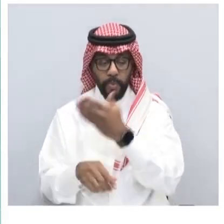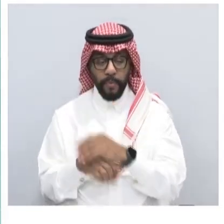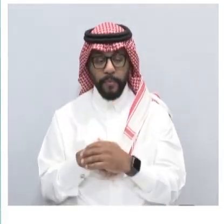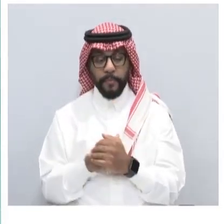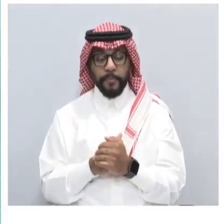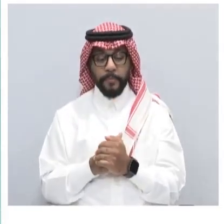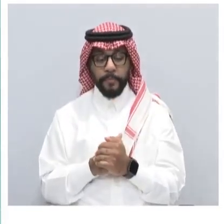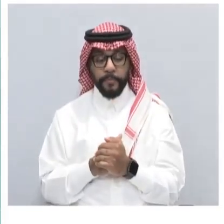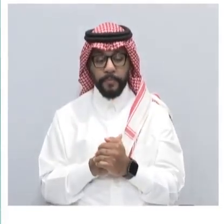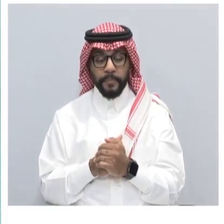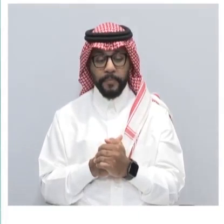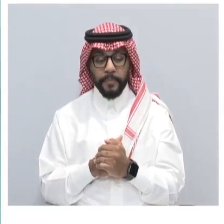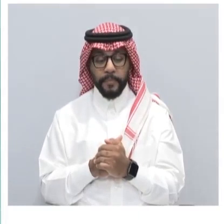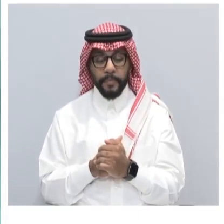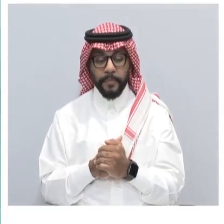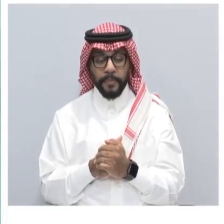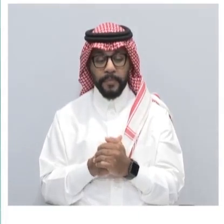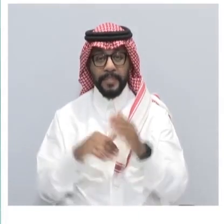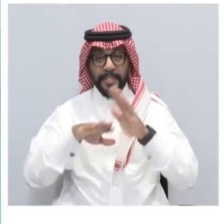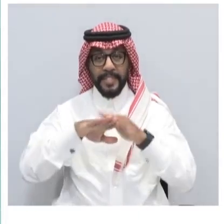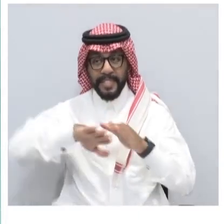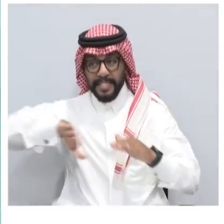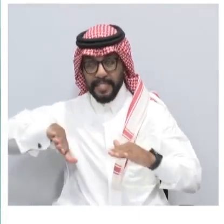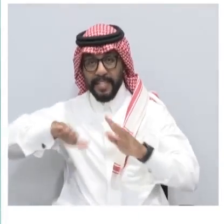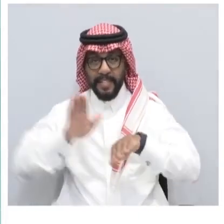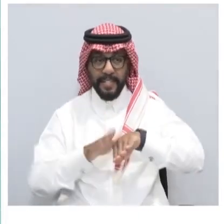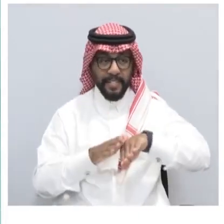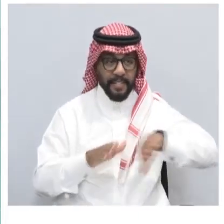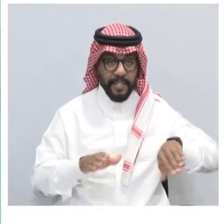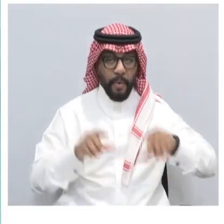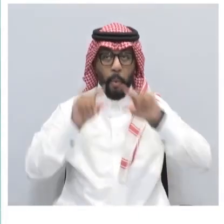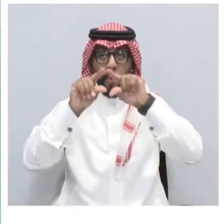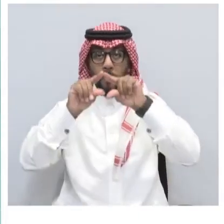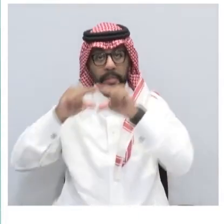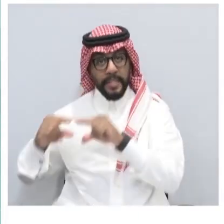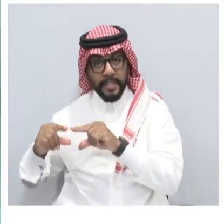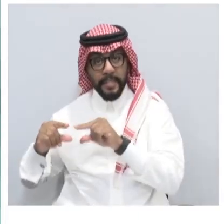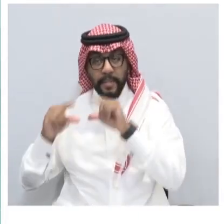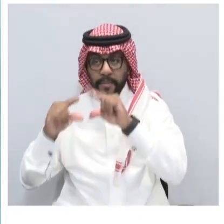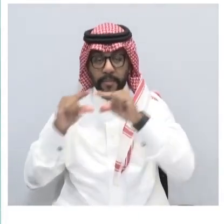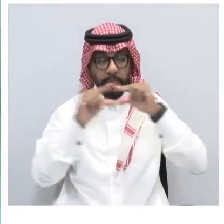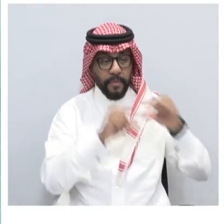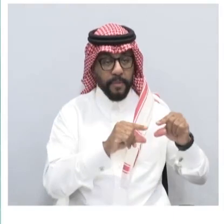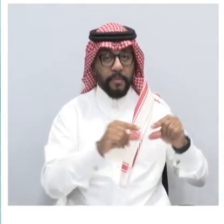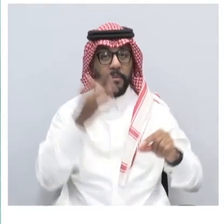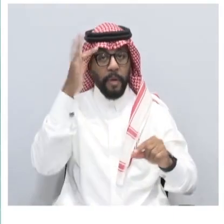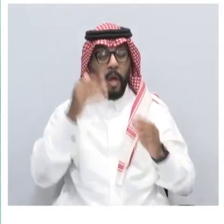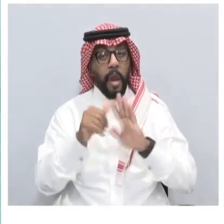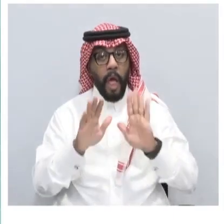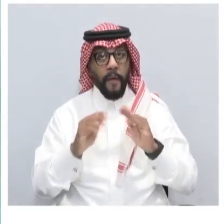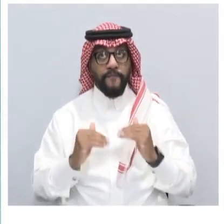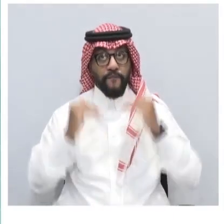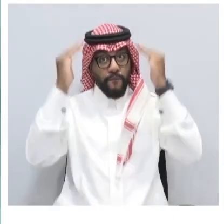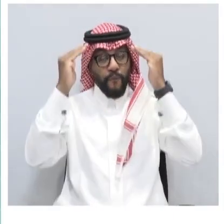اما هذه الايقونه تدل على حد ايمن وحد ايسر فا نريد هنا تحديد الحد العلوي والحد